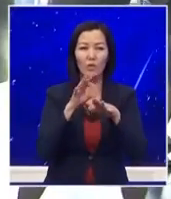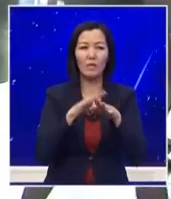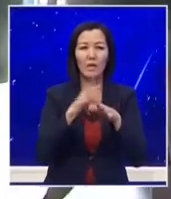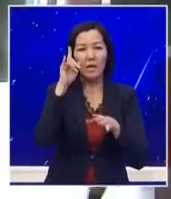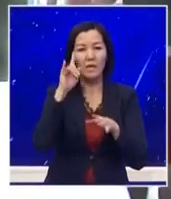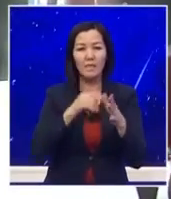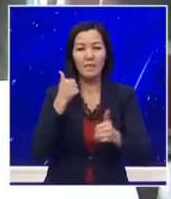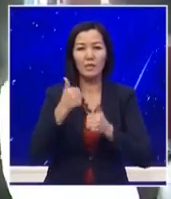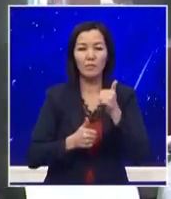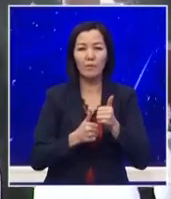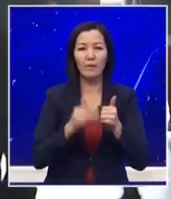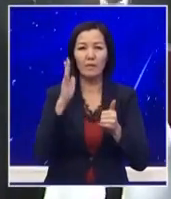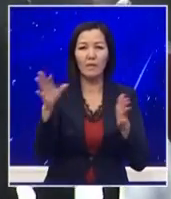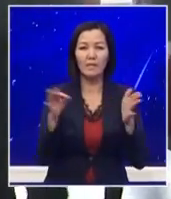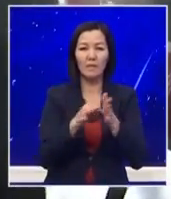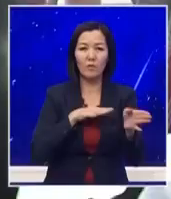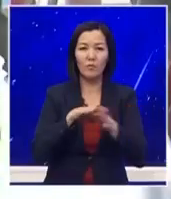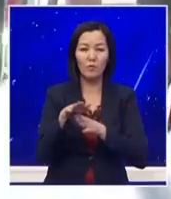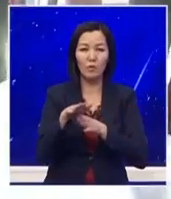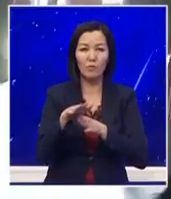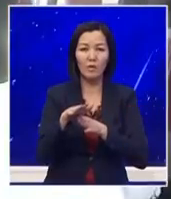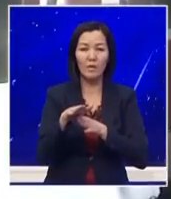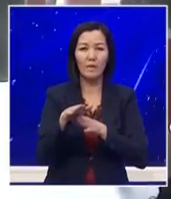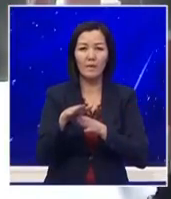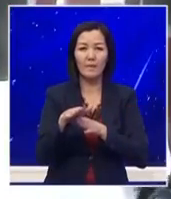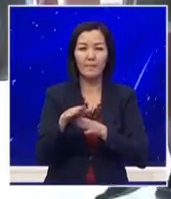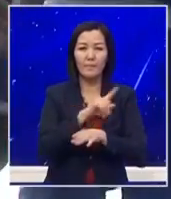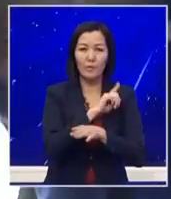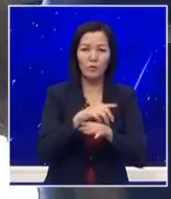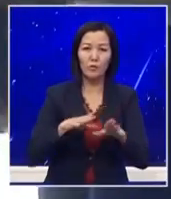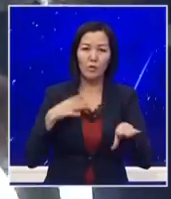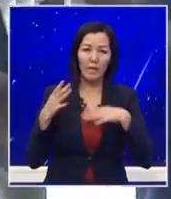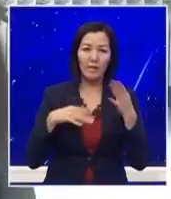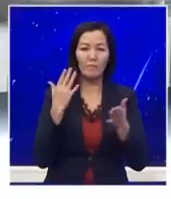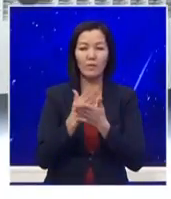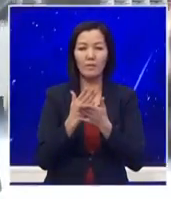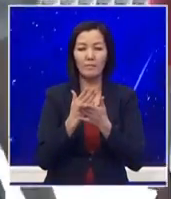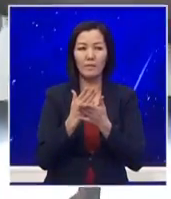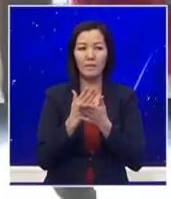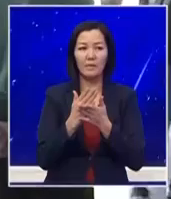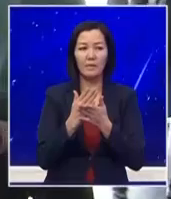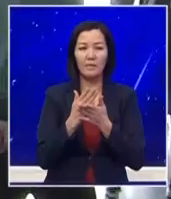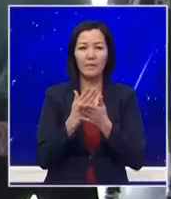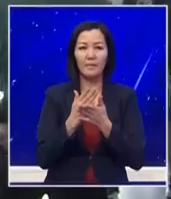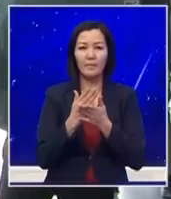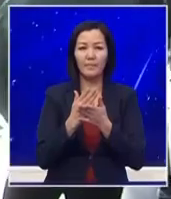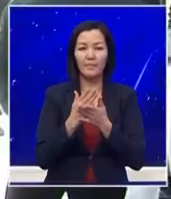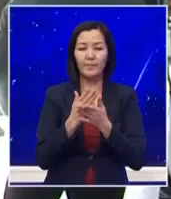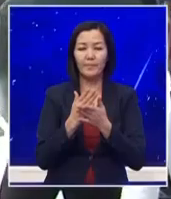Қазақстан чемпионатына алдыға мақсаттарымызға жету үшін өте күшті дайындап отырмыз. Көбірек жаңағы жүкпен